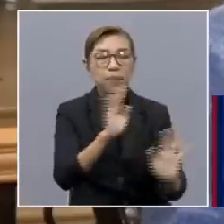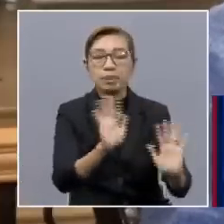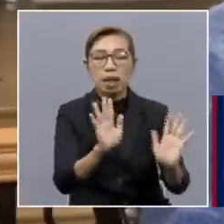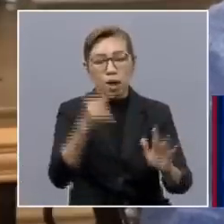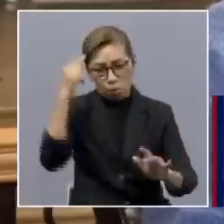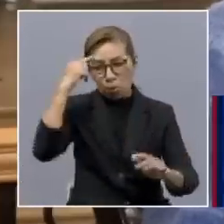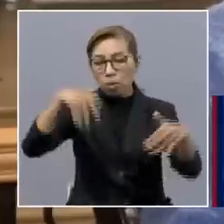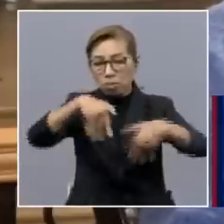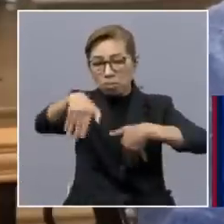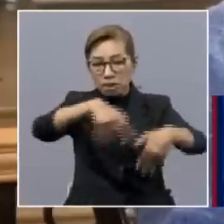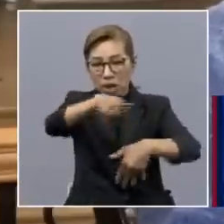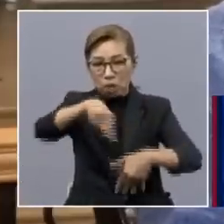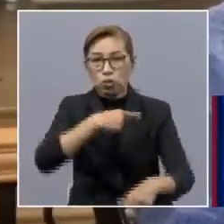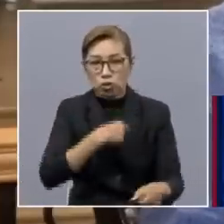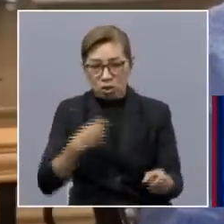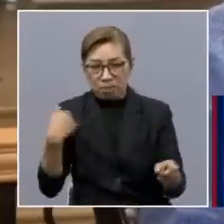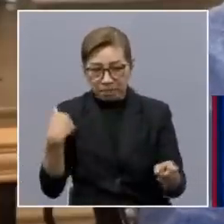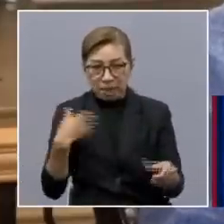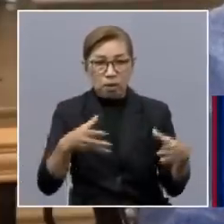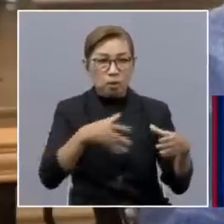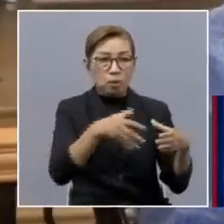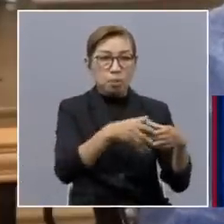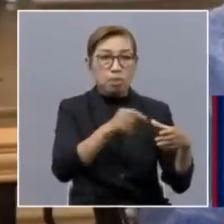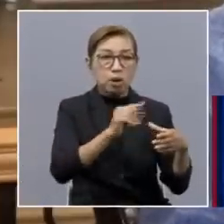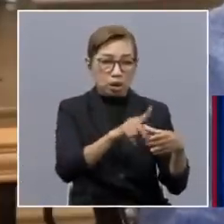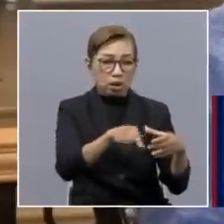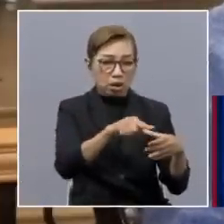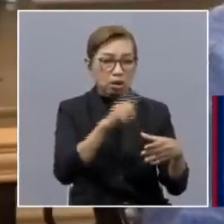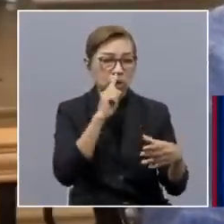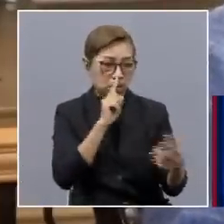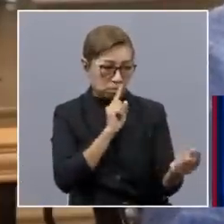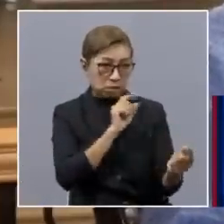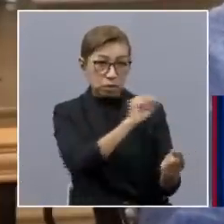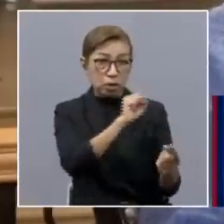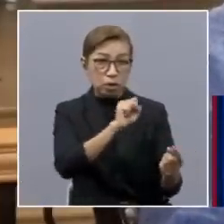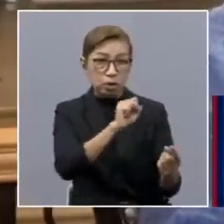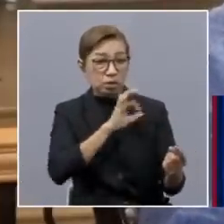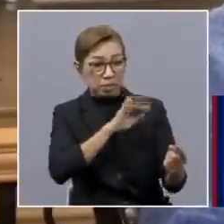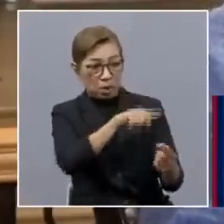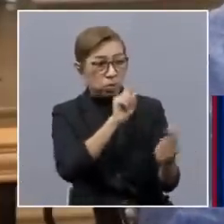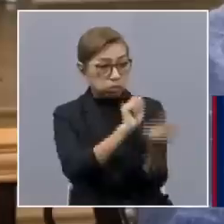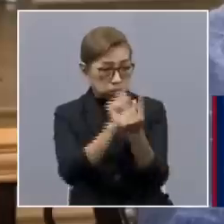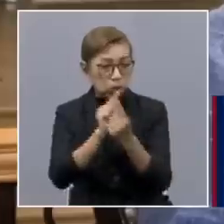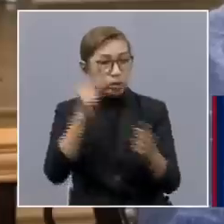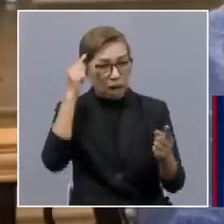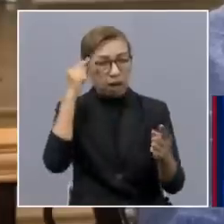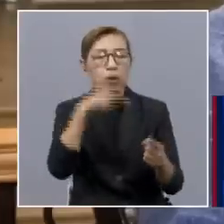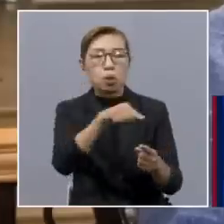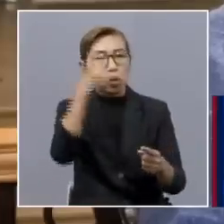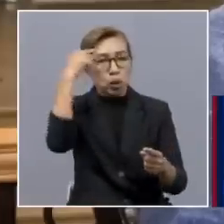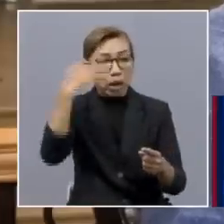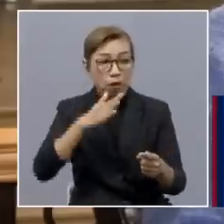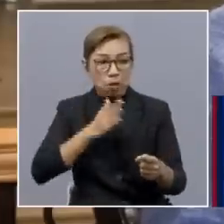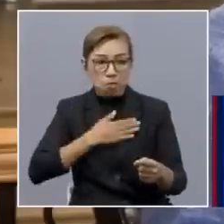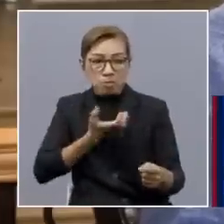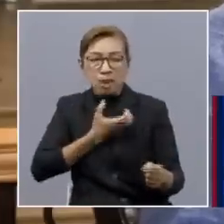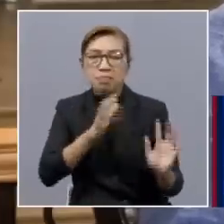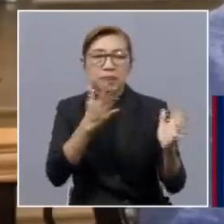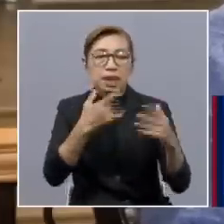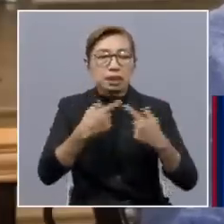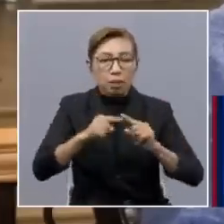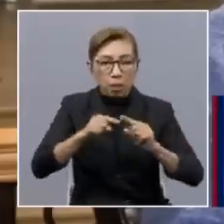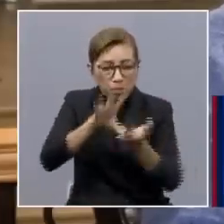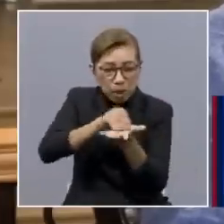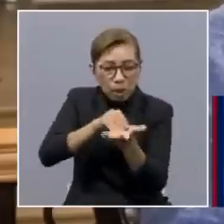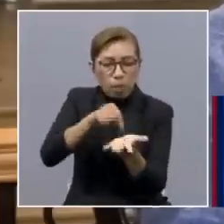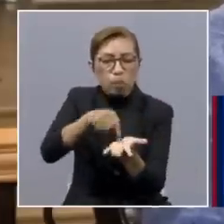คลับพรรคเพื่อไทยคนในพรรคเพื่อไทยเองก็รู้จักผมเยอะแล้วก็รู้ว่าจริงๆแล้วเนี่ยผมไม่ได้มีอะไรหรอกที่วิเคราะห์มาเนี่ยก็เป็นไปต